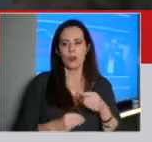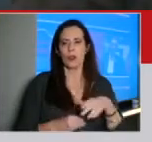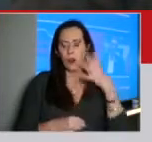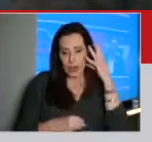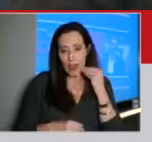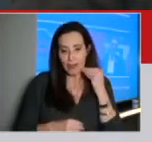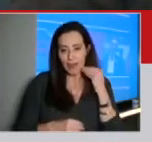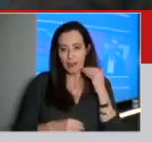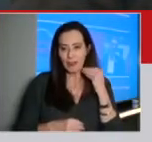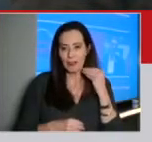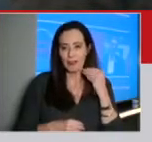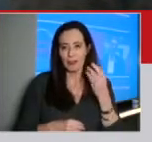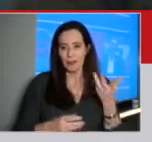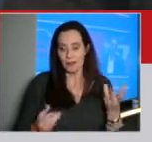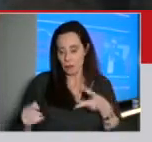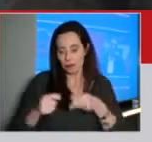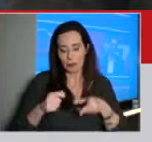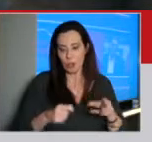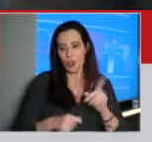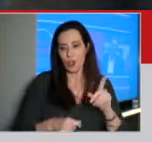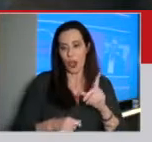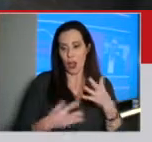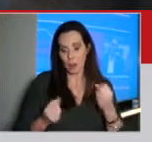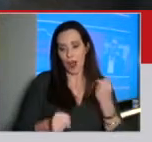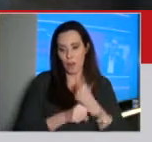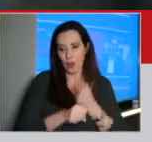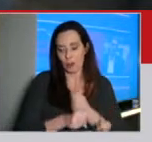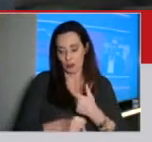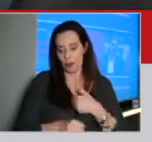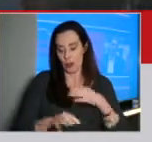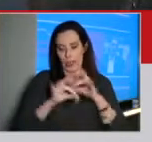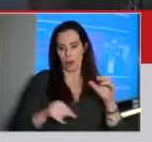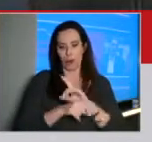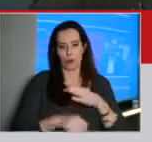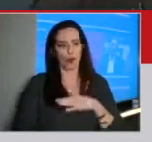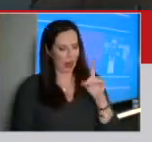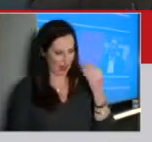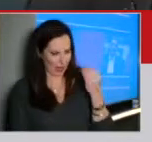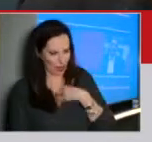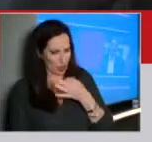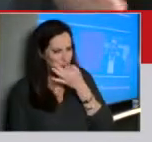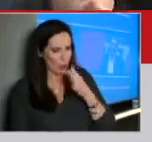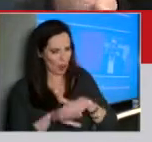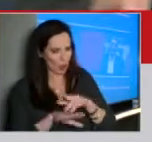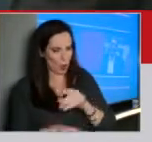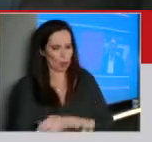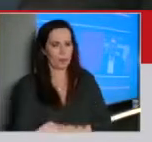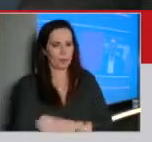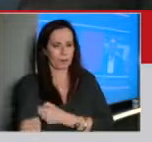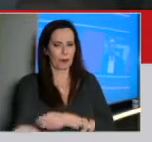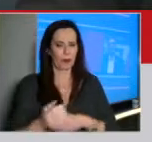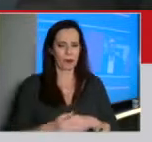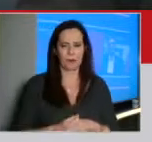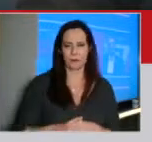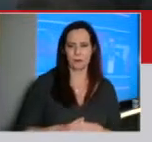ייהנה מגזירת סרטים שלא מעט תהליכים שהתחילו בתקופה שלנו. אני אשאל אותך שאלה מקצועית. הזכאיות קיימות, התקציבים